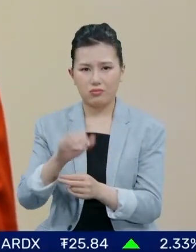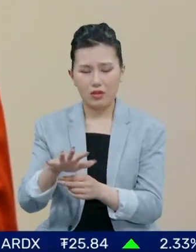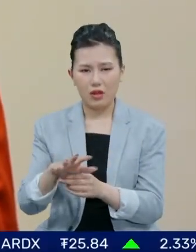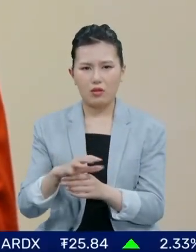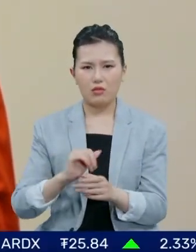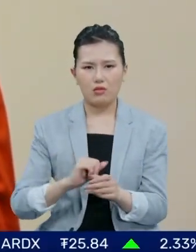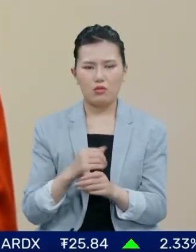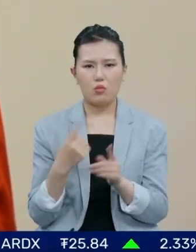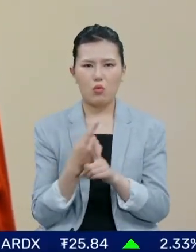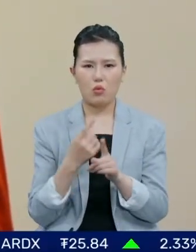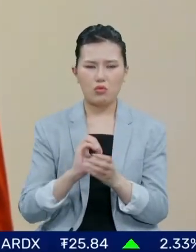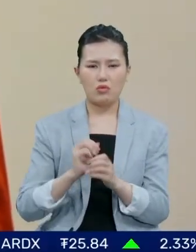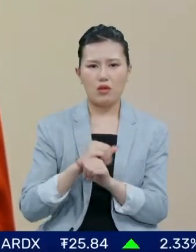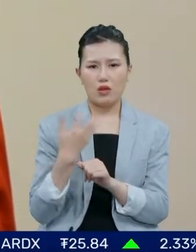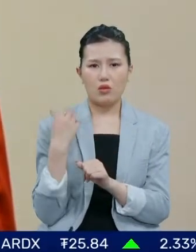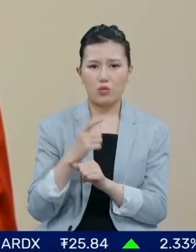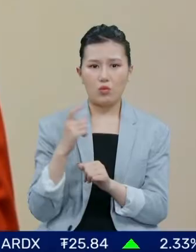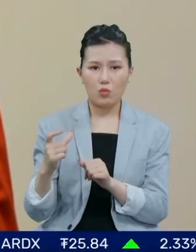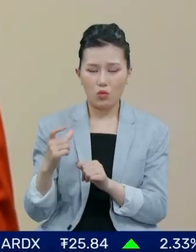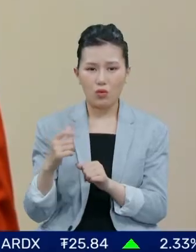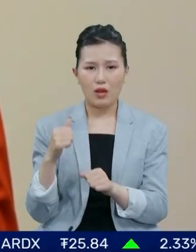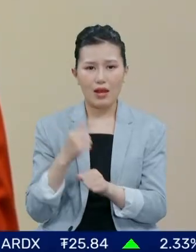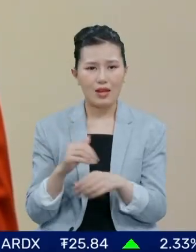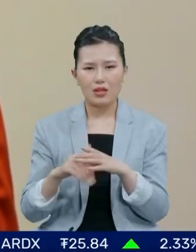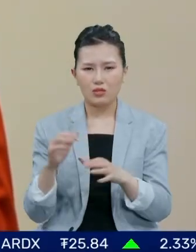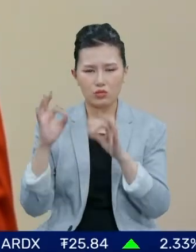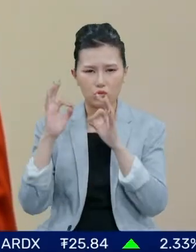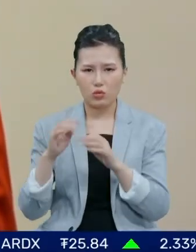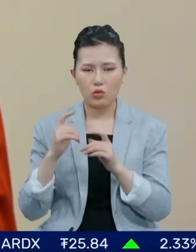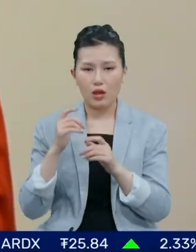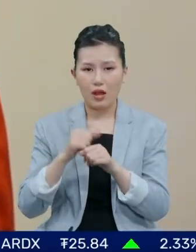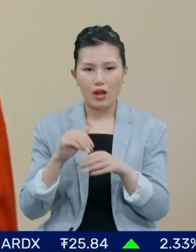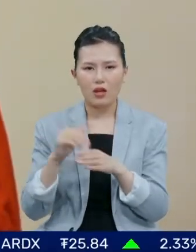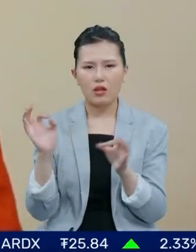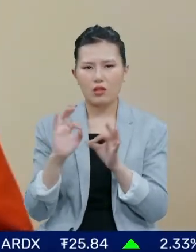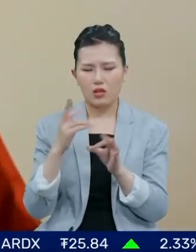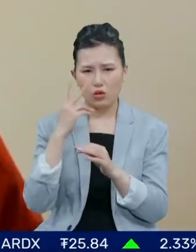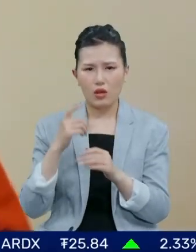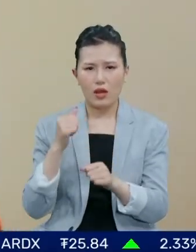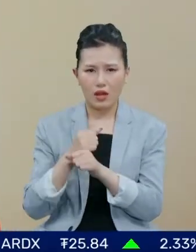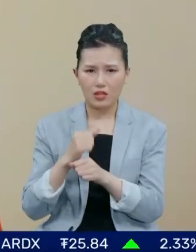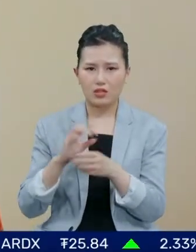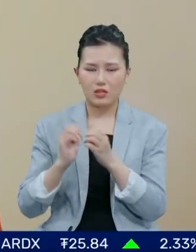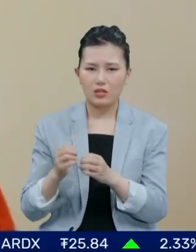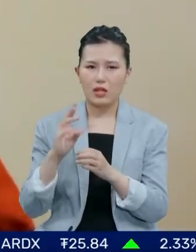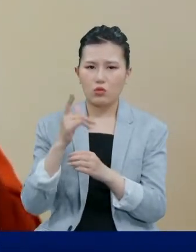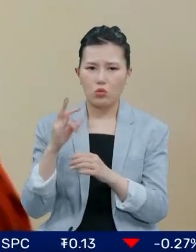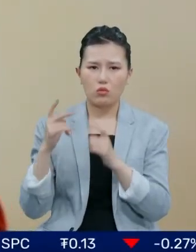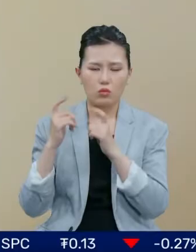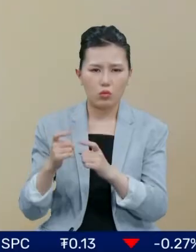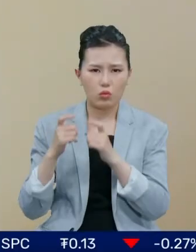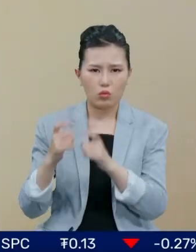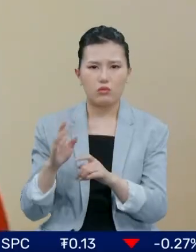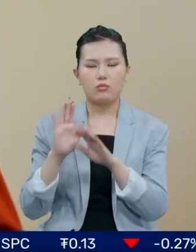одоо тэр улсууд нь өнөөдөр тагнуулын юмхи газар ажиллаа хийгээл байж байна. 3-4 улсууд нь тагнуулын юмхи газар ажлыг хийдгээрээ хийж байна. Тэр